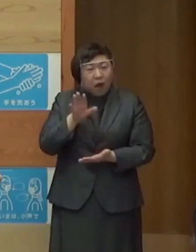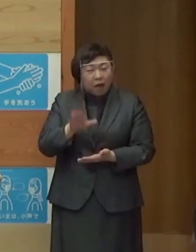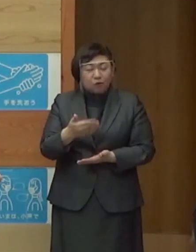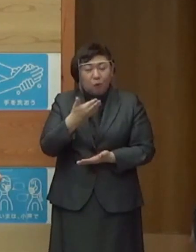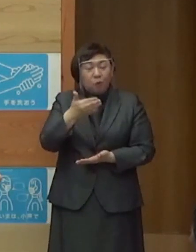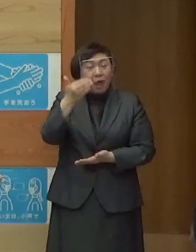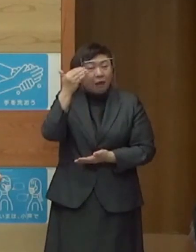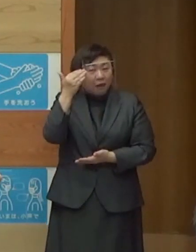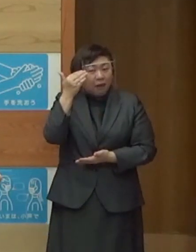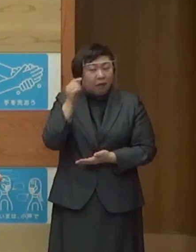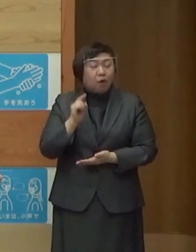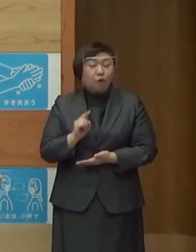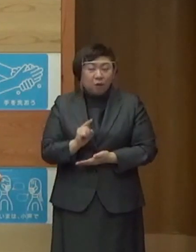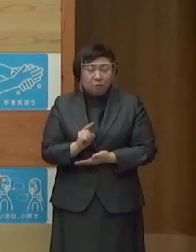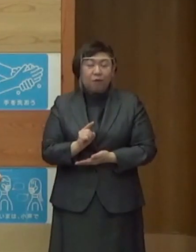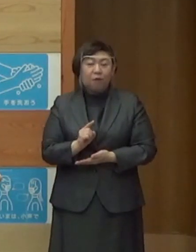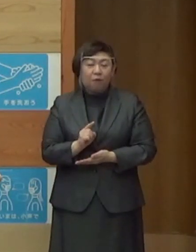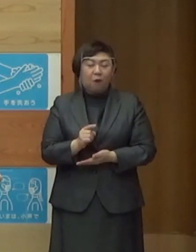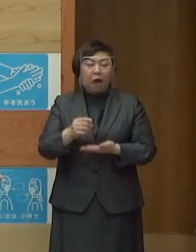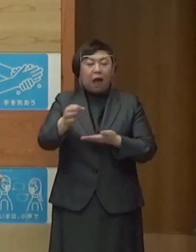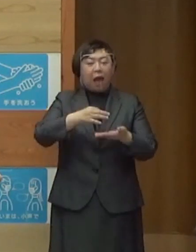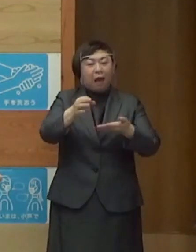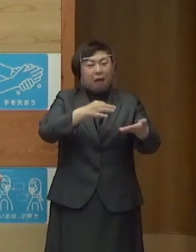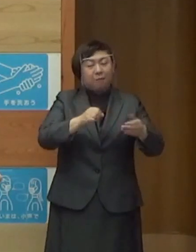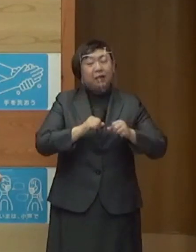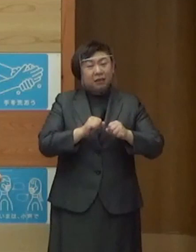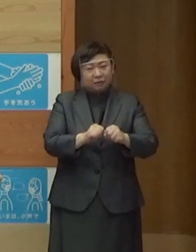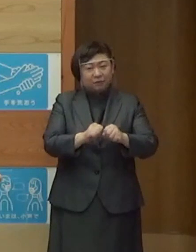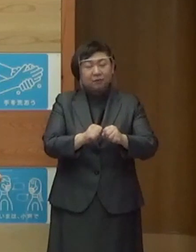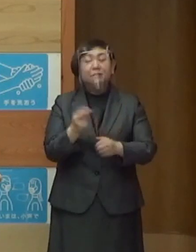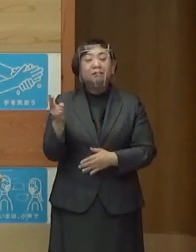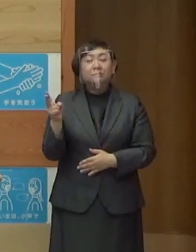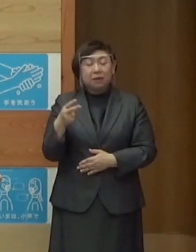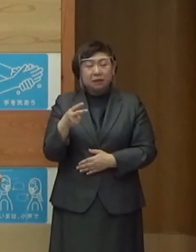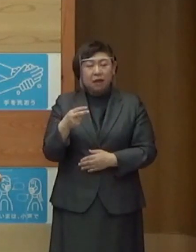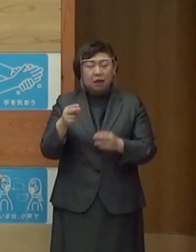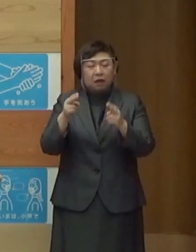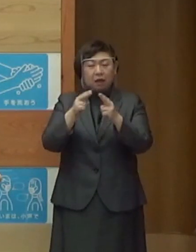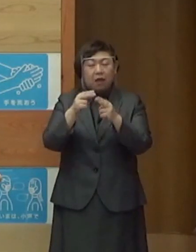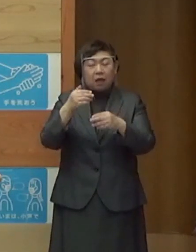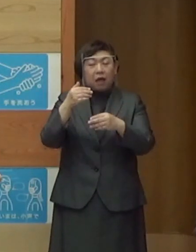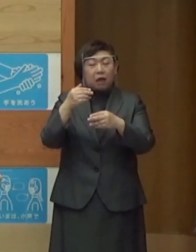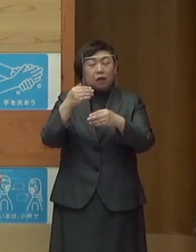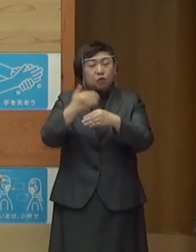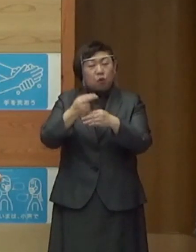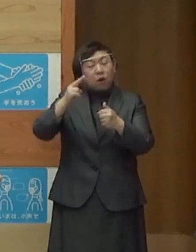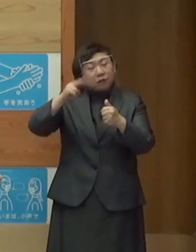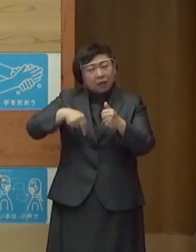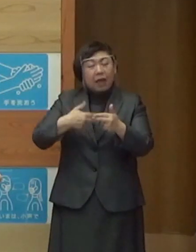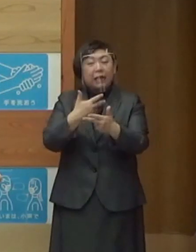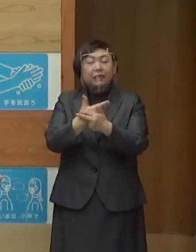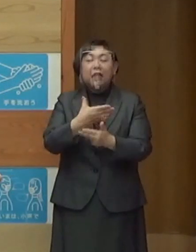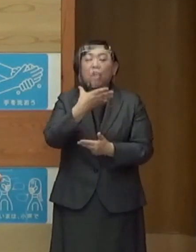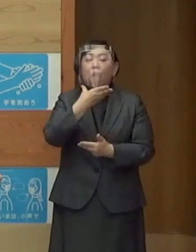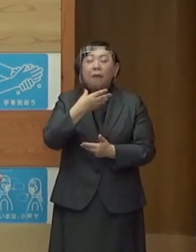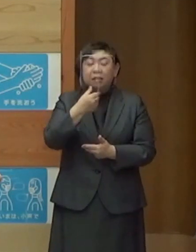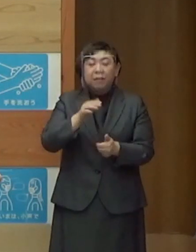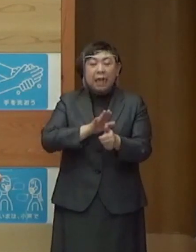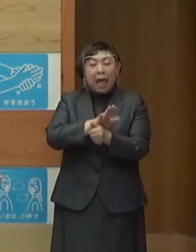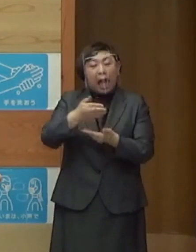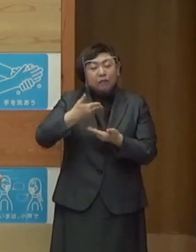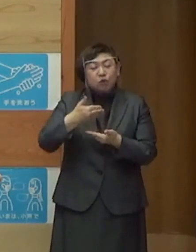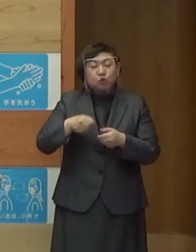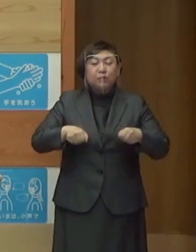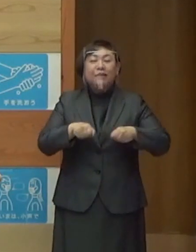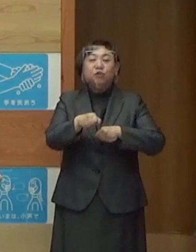たお酒、まあ、こういったものも販売をさせていただき、また道が認定した北の恵み愛食レストランというのが